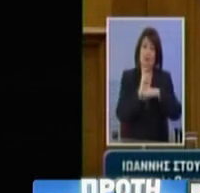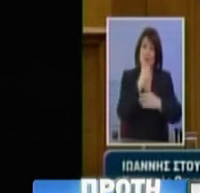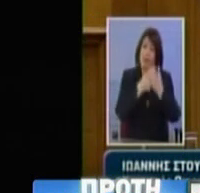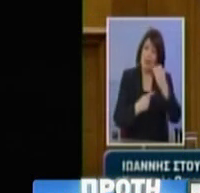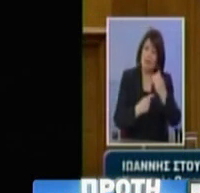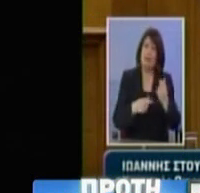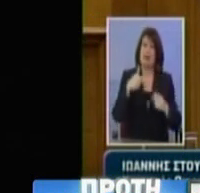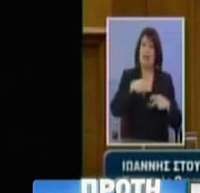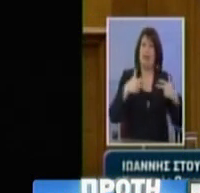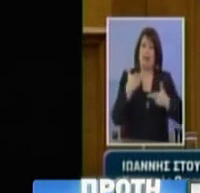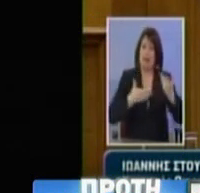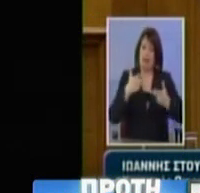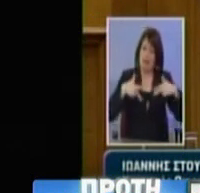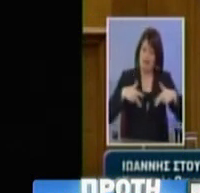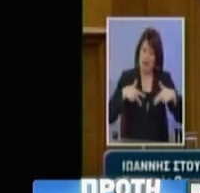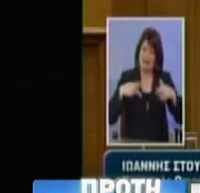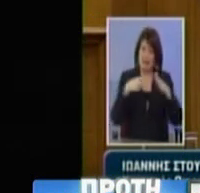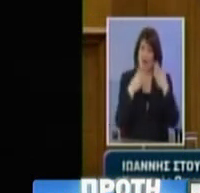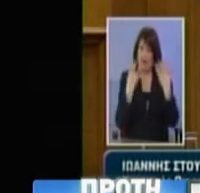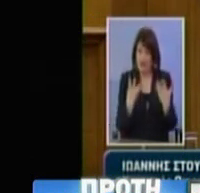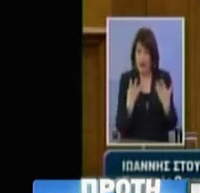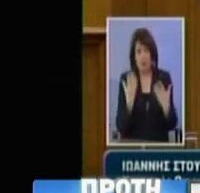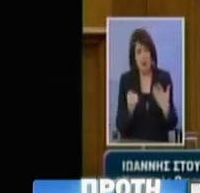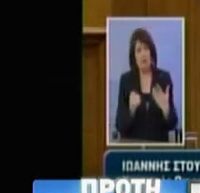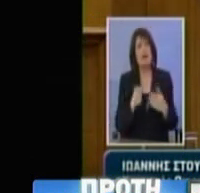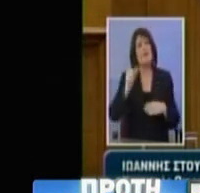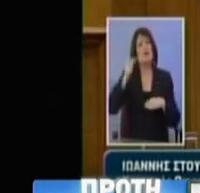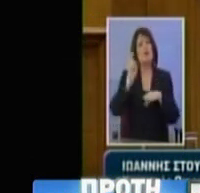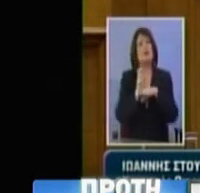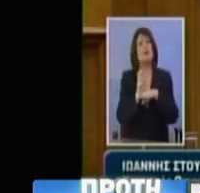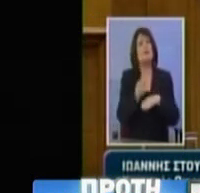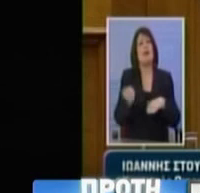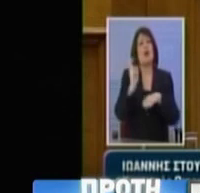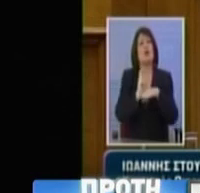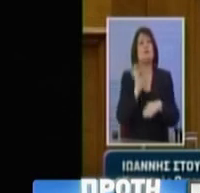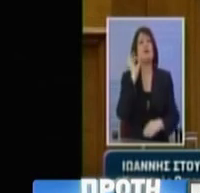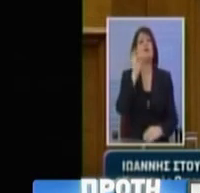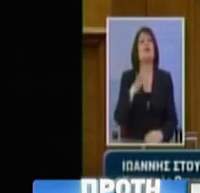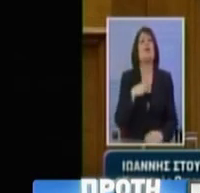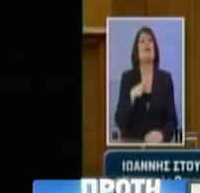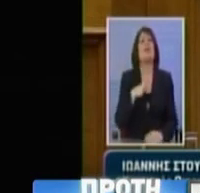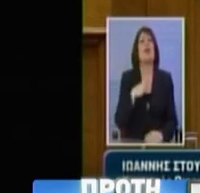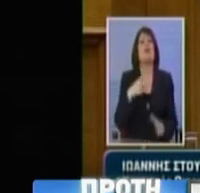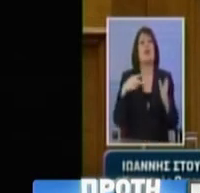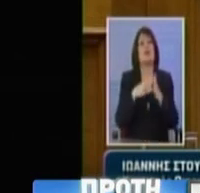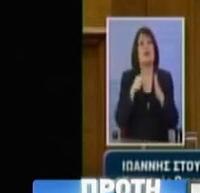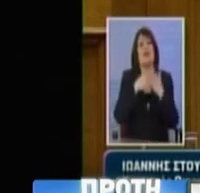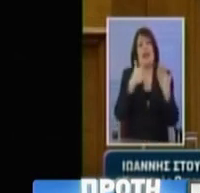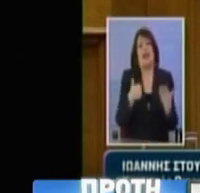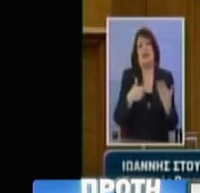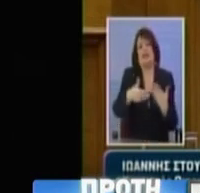το 2014 θα υπάρξει φορολόγηση ελεύθερων επαγγελματιών από το πρώτο ευρώ, πλήρες